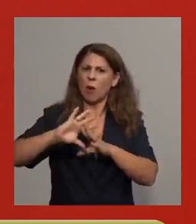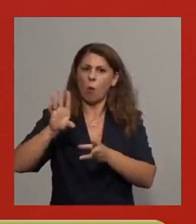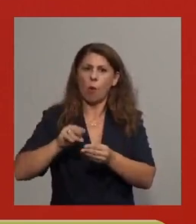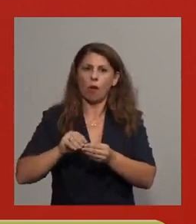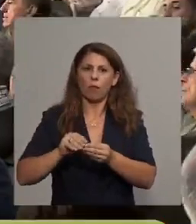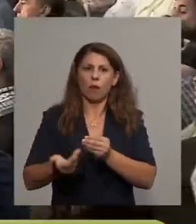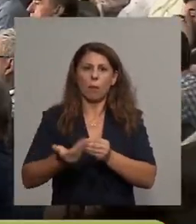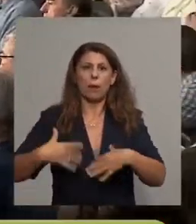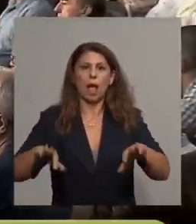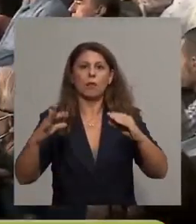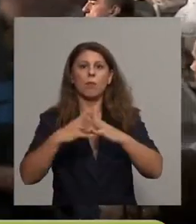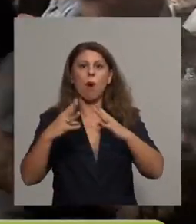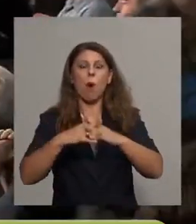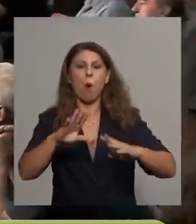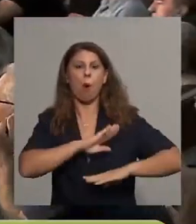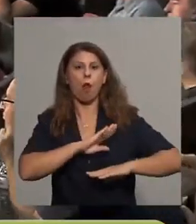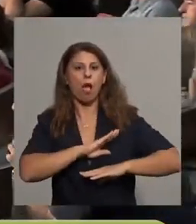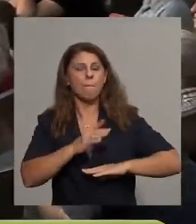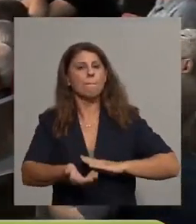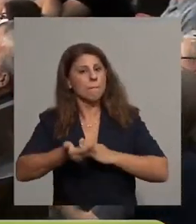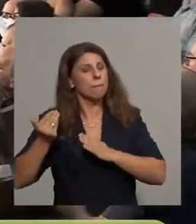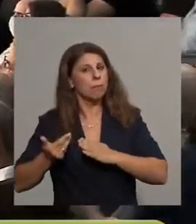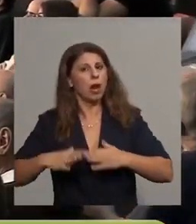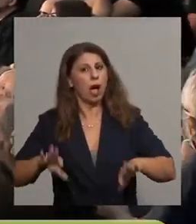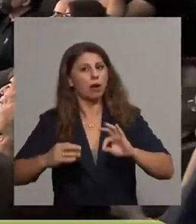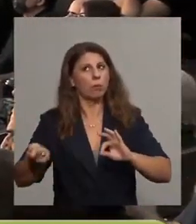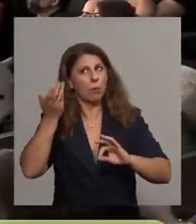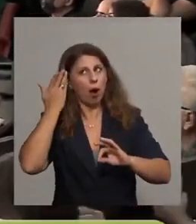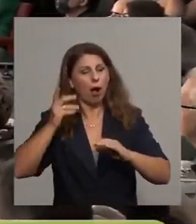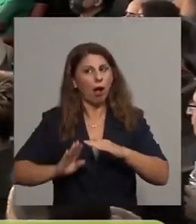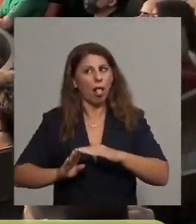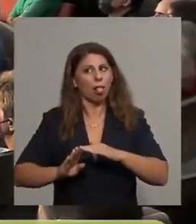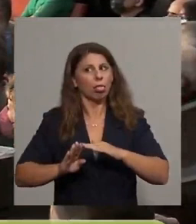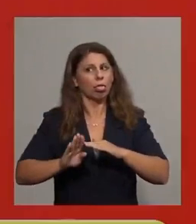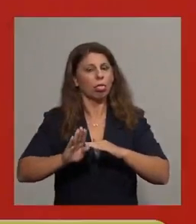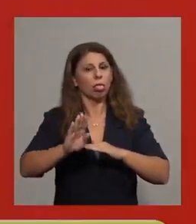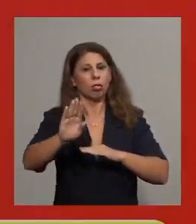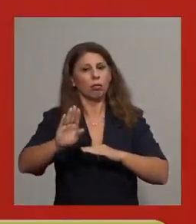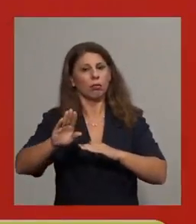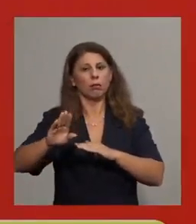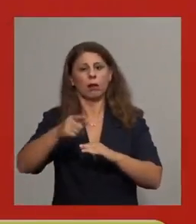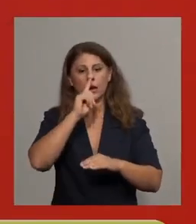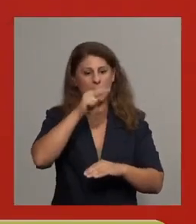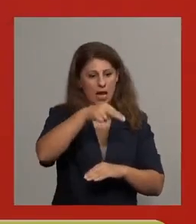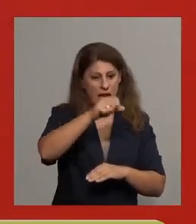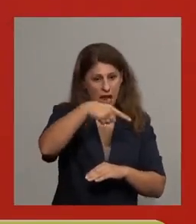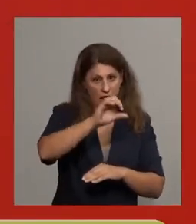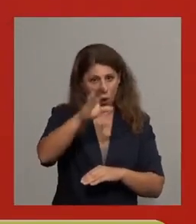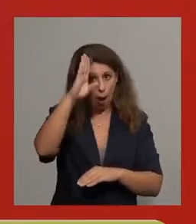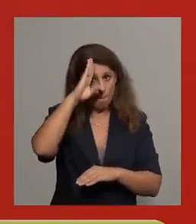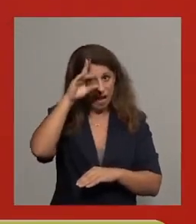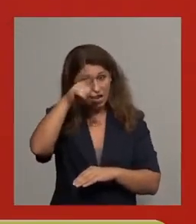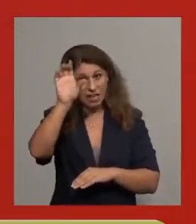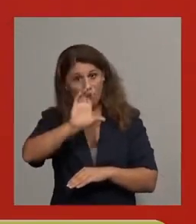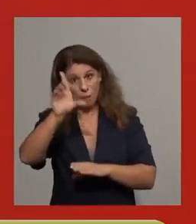στρατιωτική αναμέτρηση και την κλιμάκωση του ενεργειακού πολέμου μεταξύ ΝΑΤΟ, Ηνωμένων